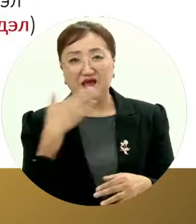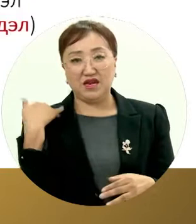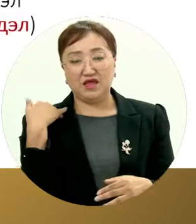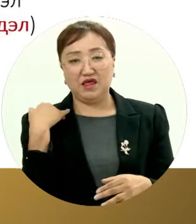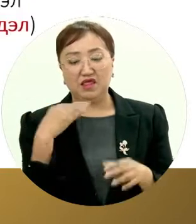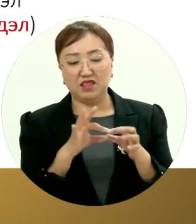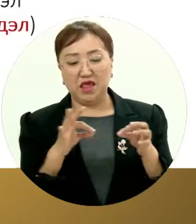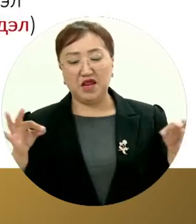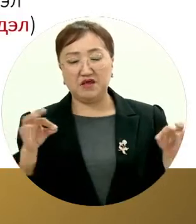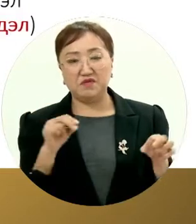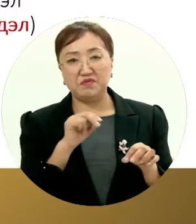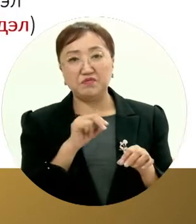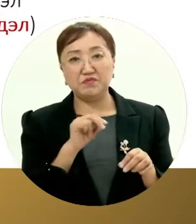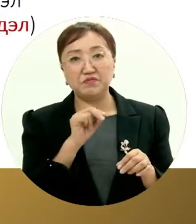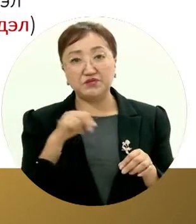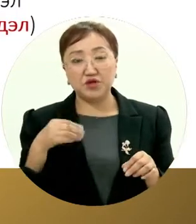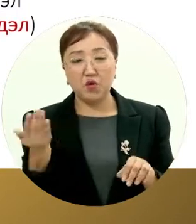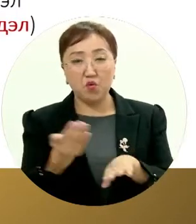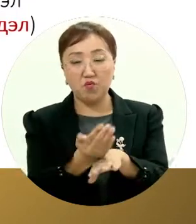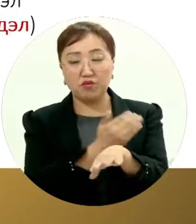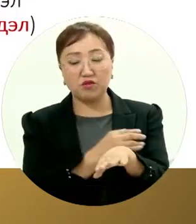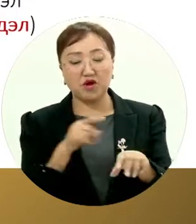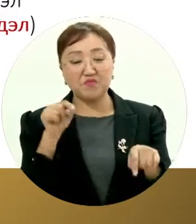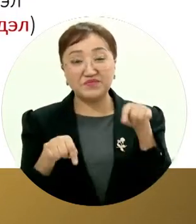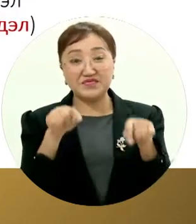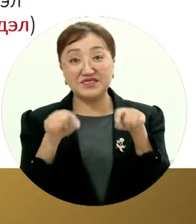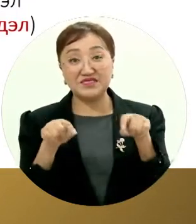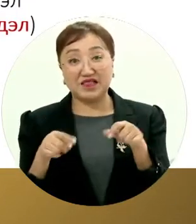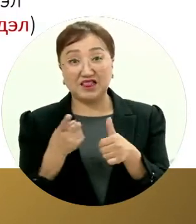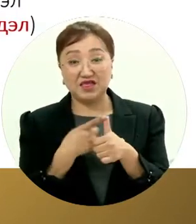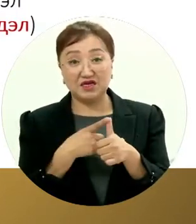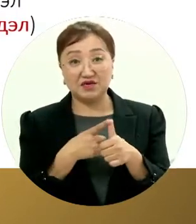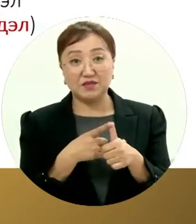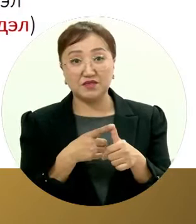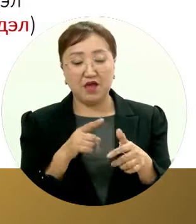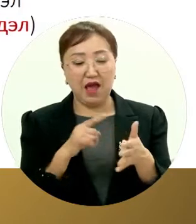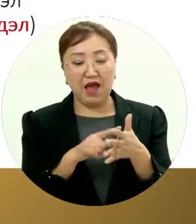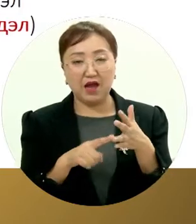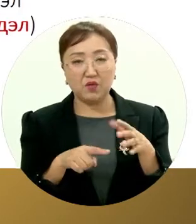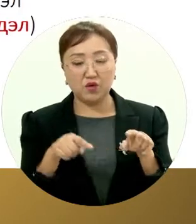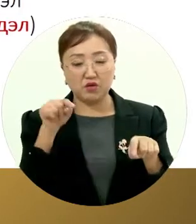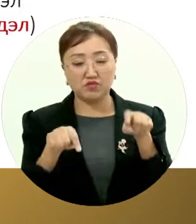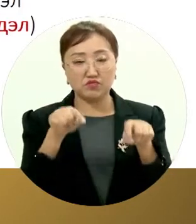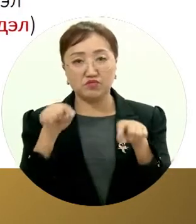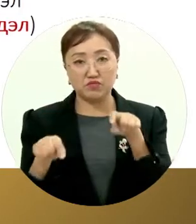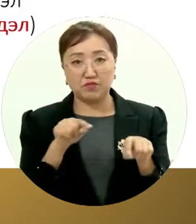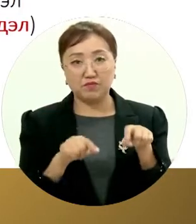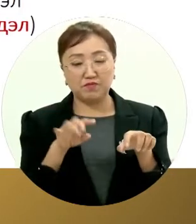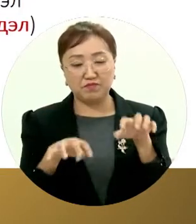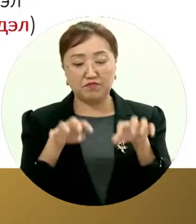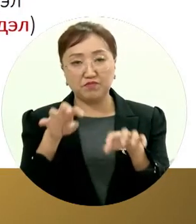нарийн бичгийн гээг бол тэр үед бичээч гэж нэрлэгдэг байсан. За энэ бичээч бол 10 хуруугаар тогшиж одоо